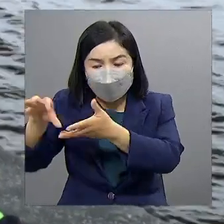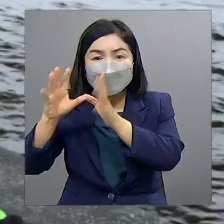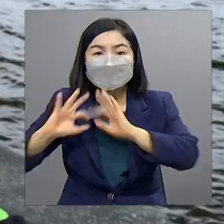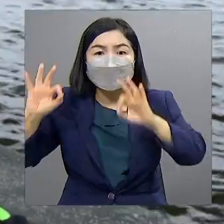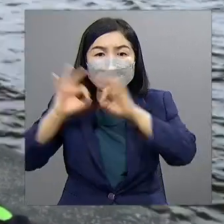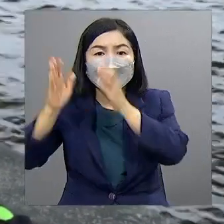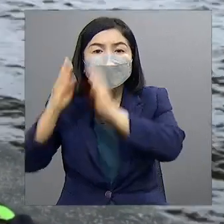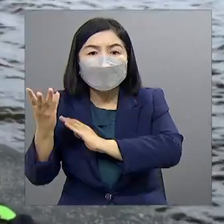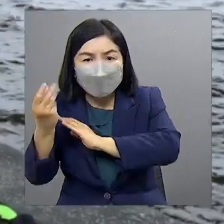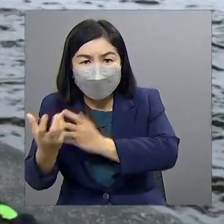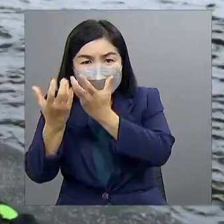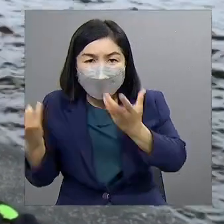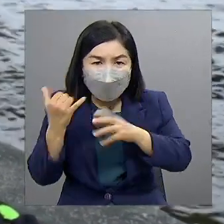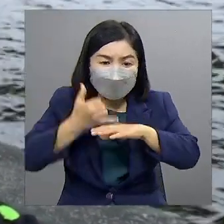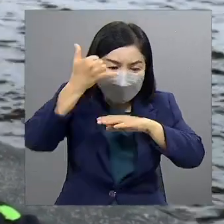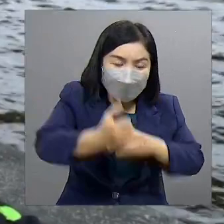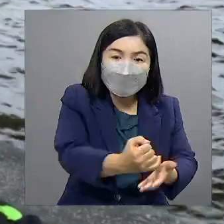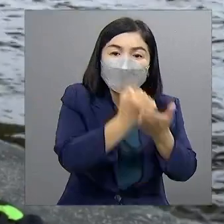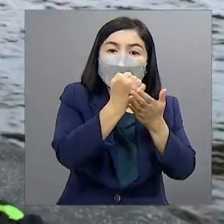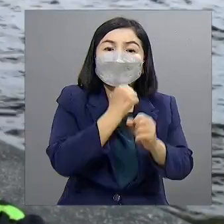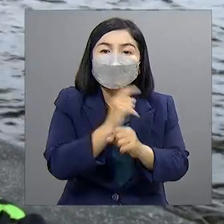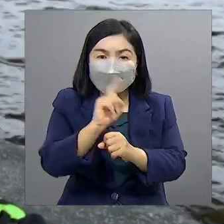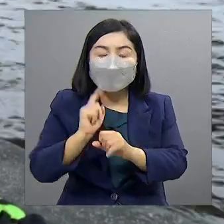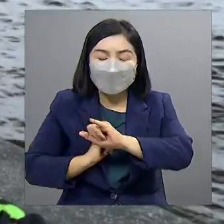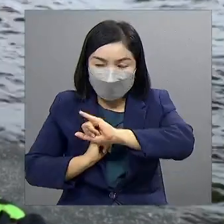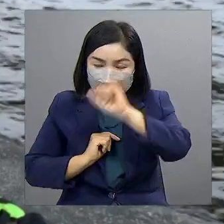ไรบ้างถูกไหมคะ ถูกต้อง ทีนี้ถ้าหากว่าผู้แจ้งบอกเออตกใ